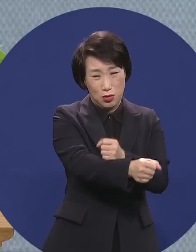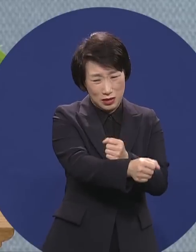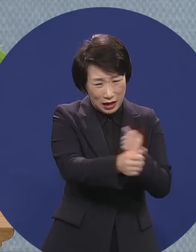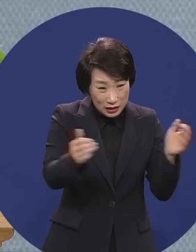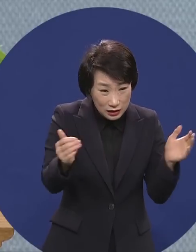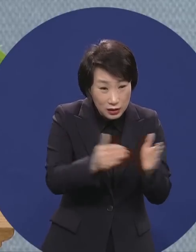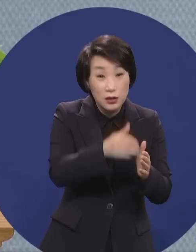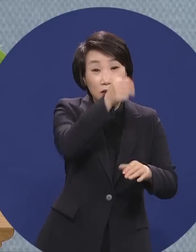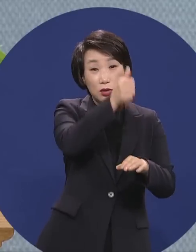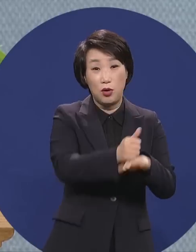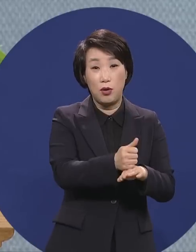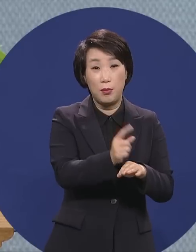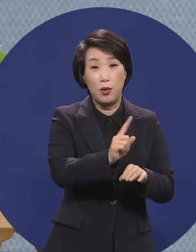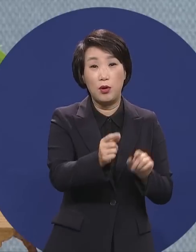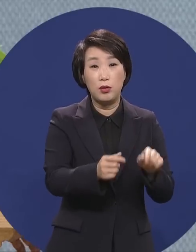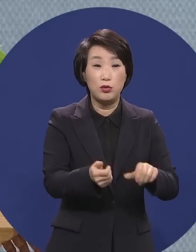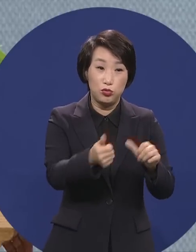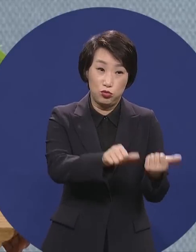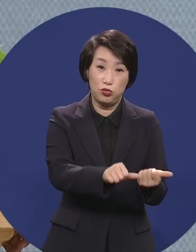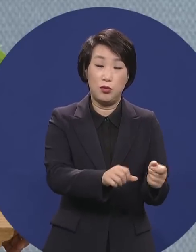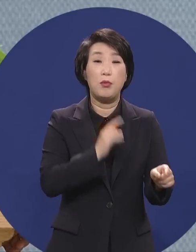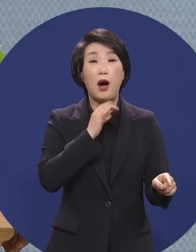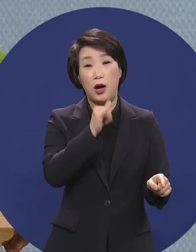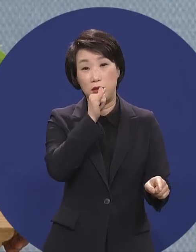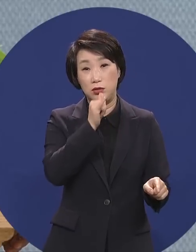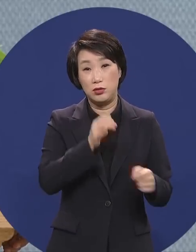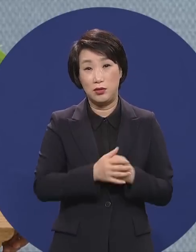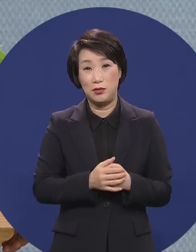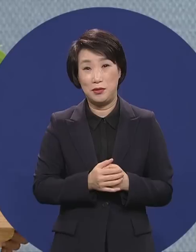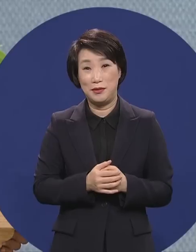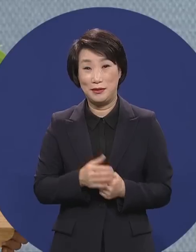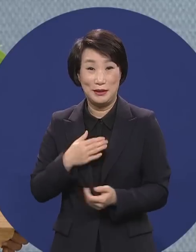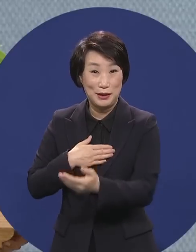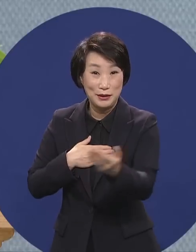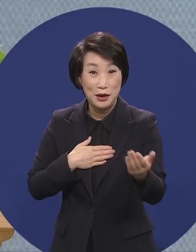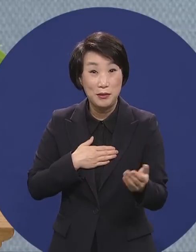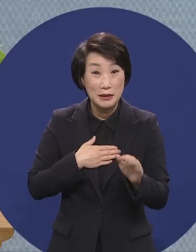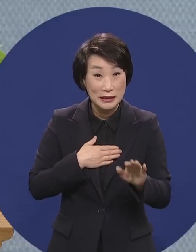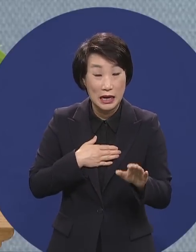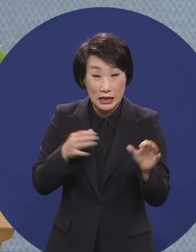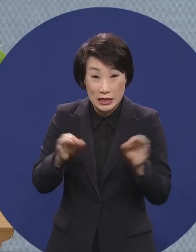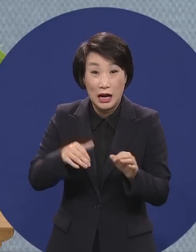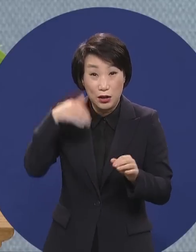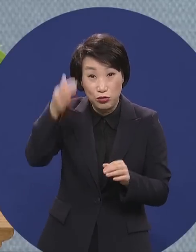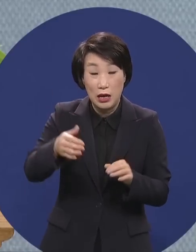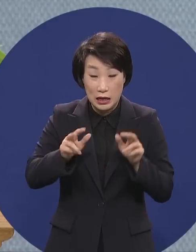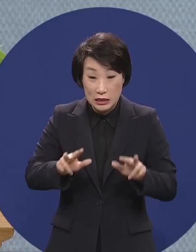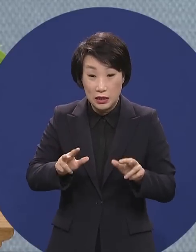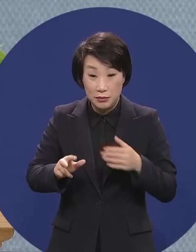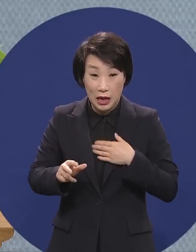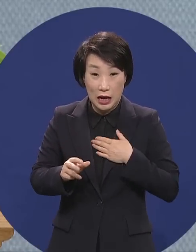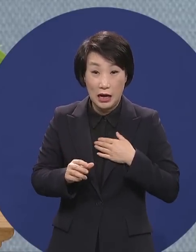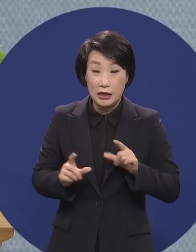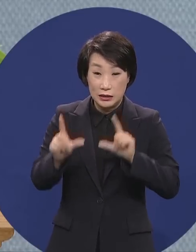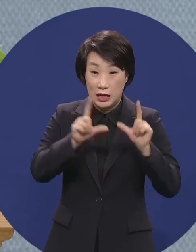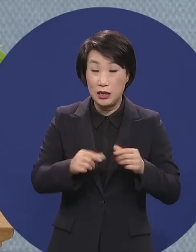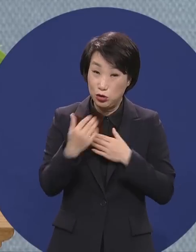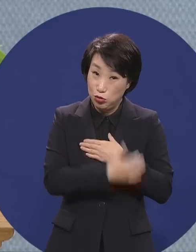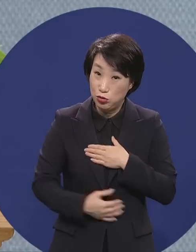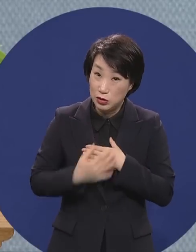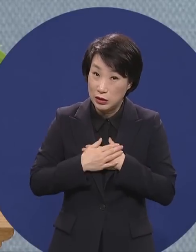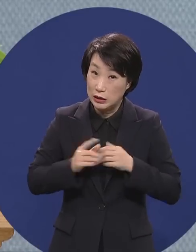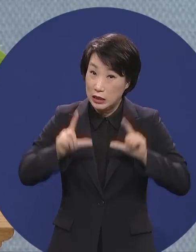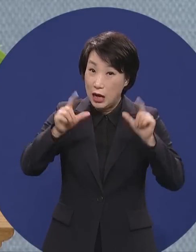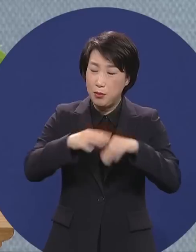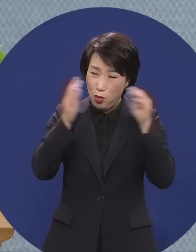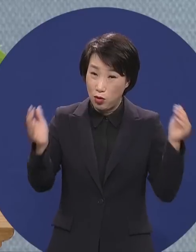끝에 결과는 죽음밖에 없어요. 여러분, 잠시 후 현재 살고 있는 이 육신의